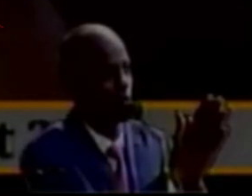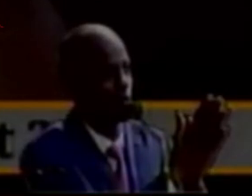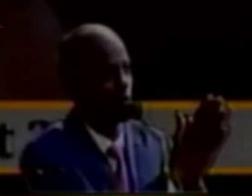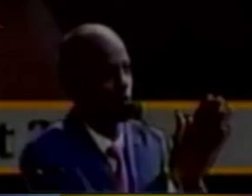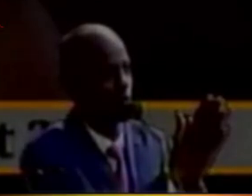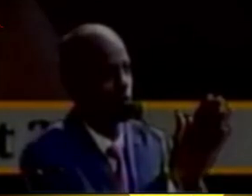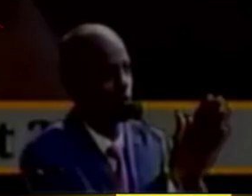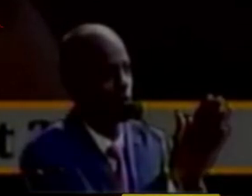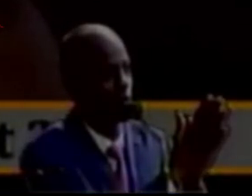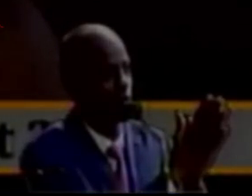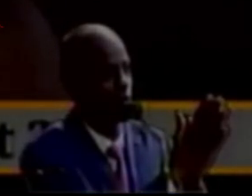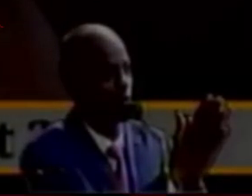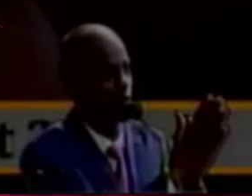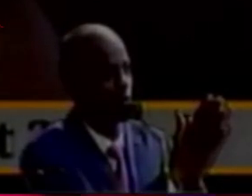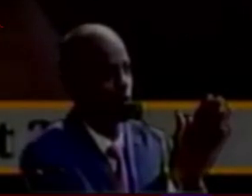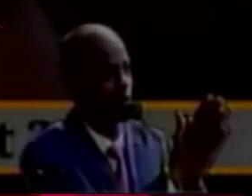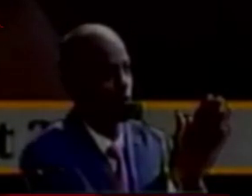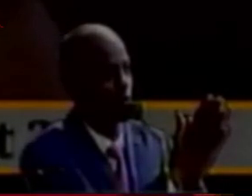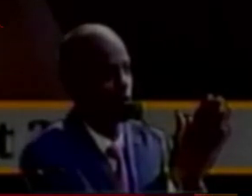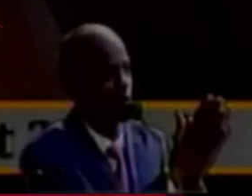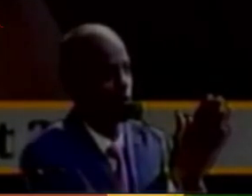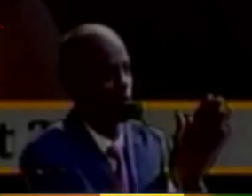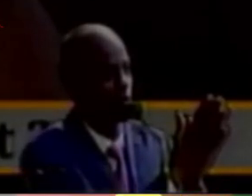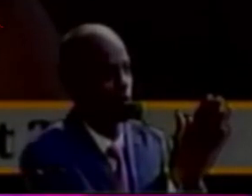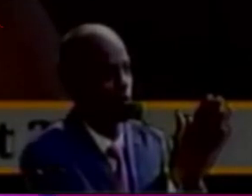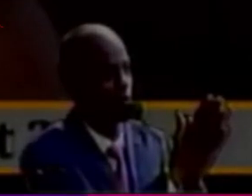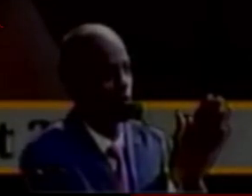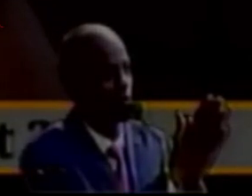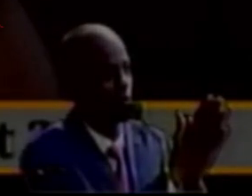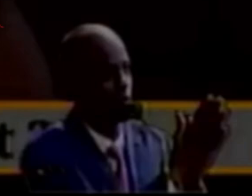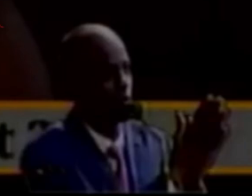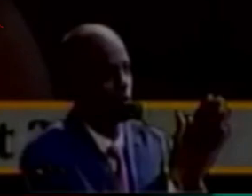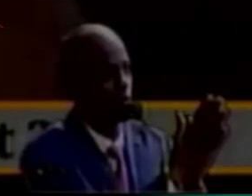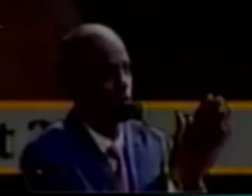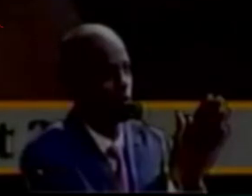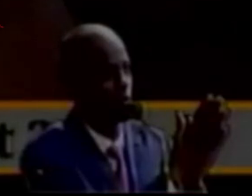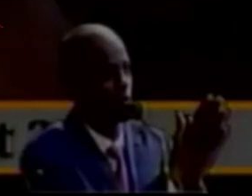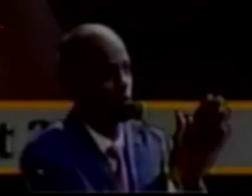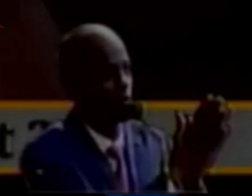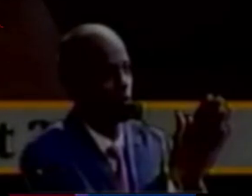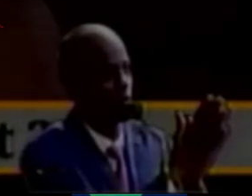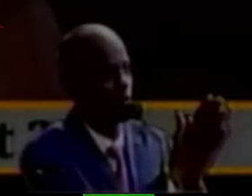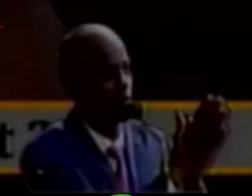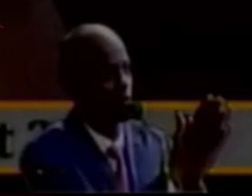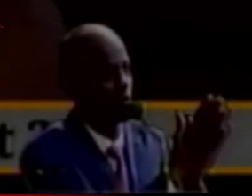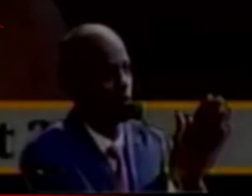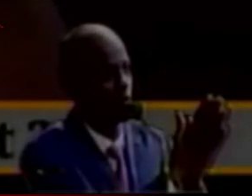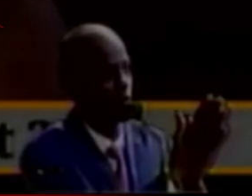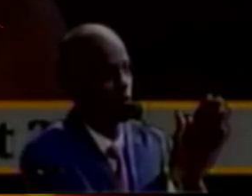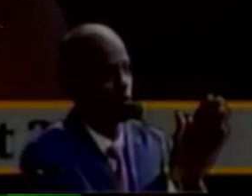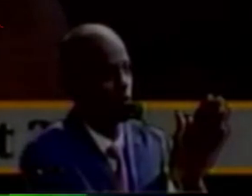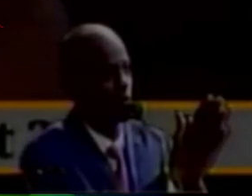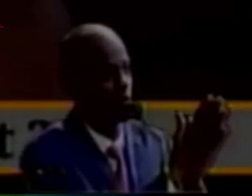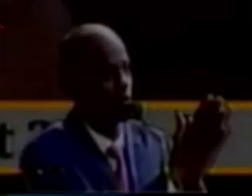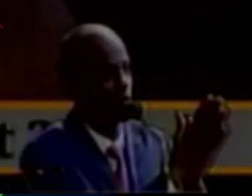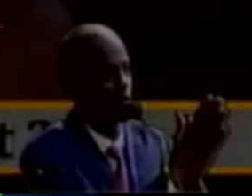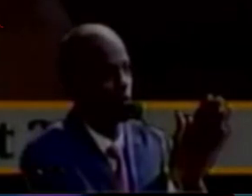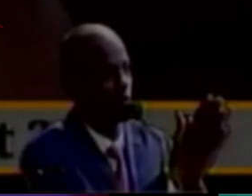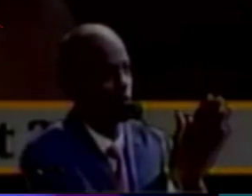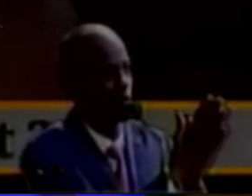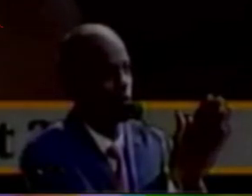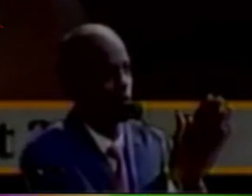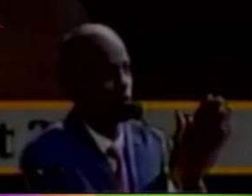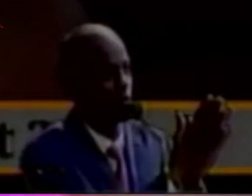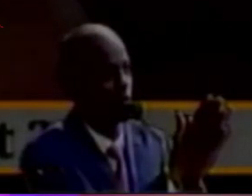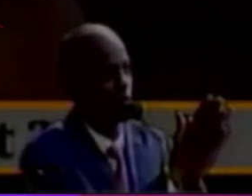Parce que c'est dur à cher. Pour ma mère, c'est avant $150. Depuis que je suis là, il est bon dur. À part de ça, je vais